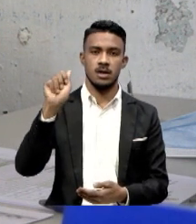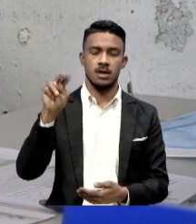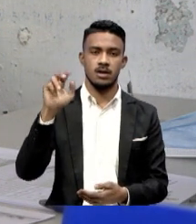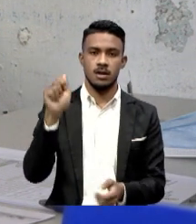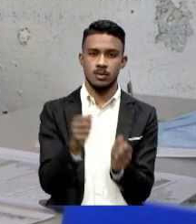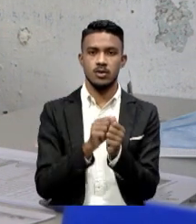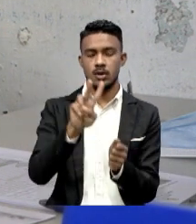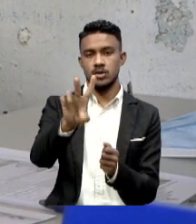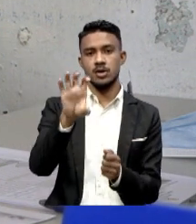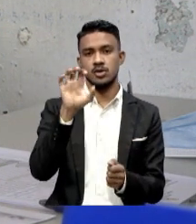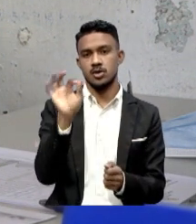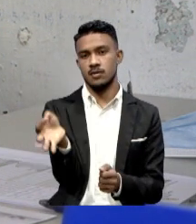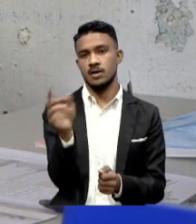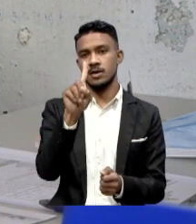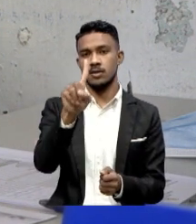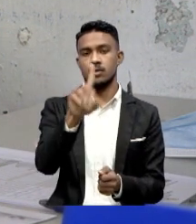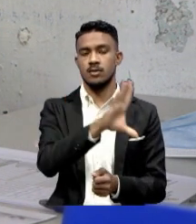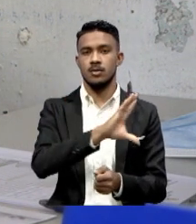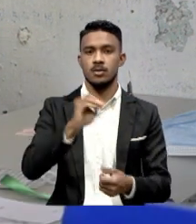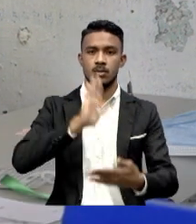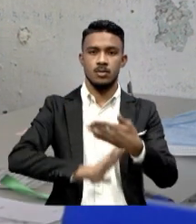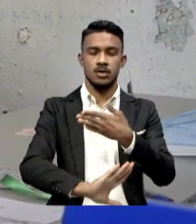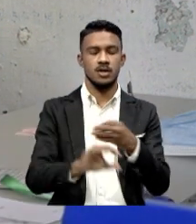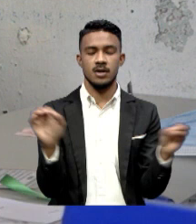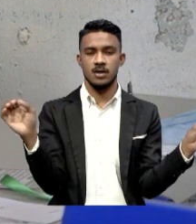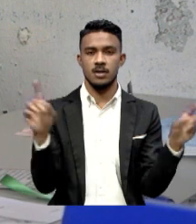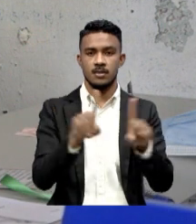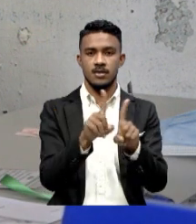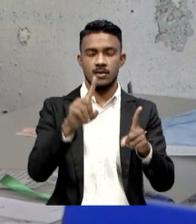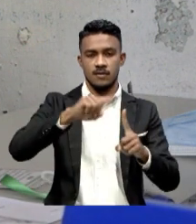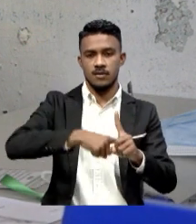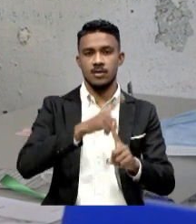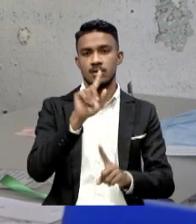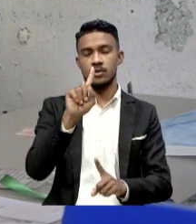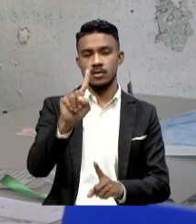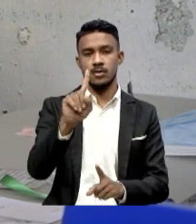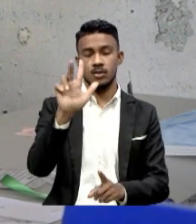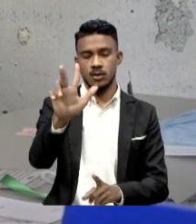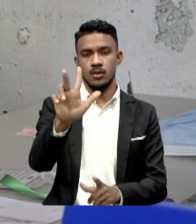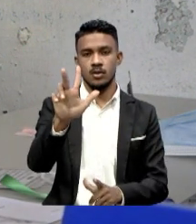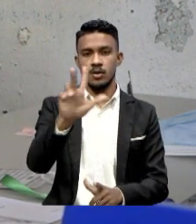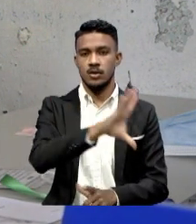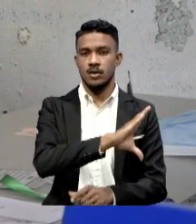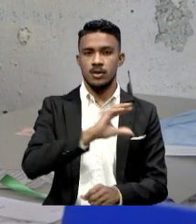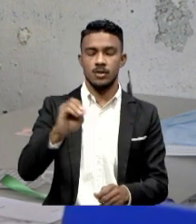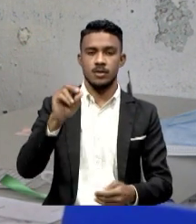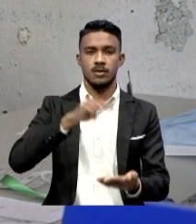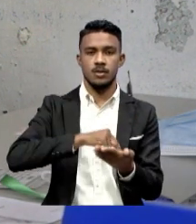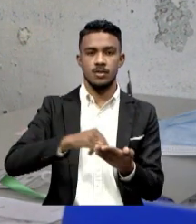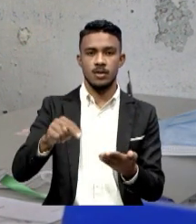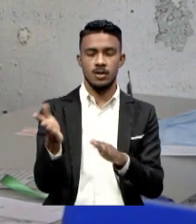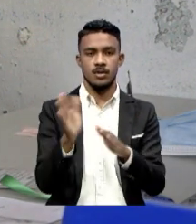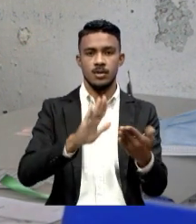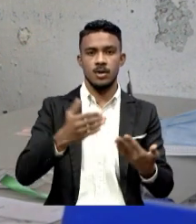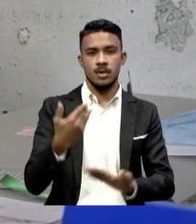291. Bebene MacMorris o prematur laia. Durante fulan tolu, numero mortalidade perinatal. Jadi